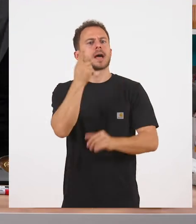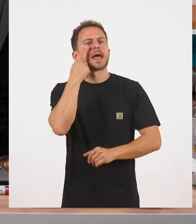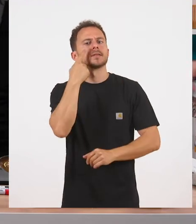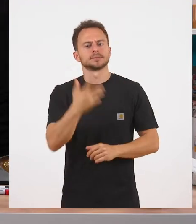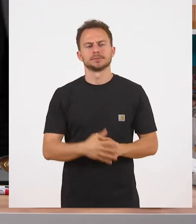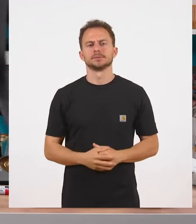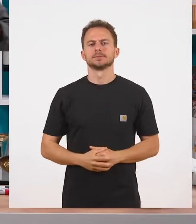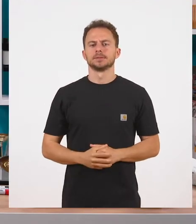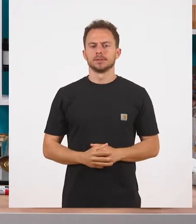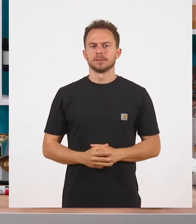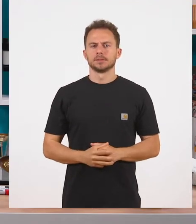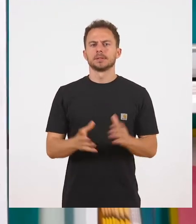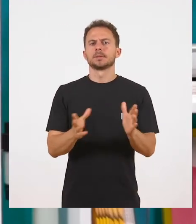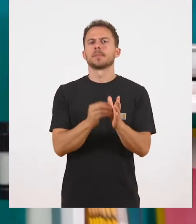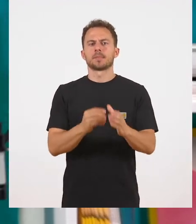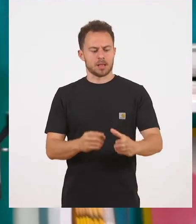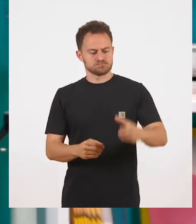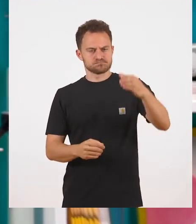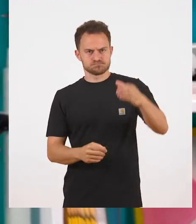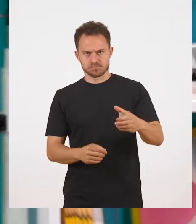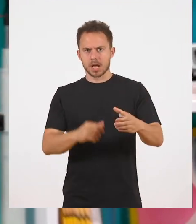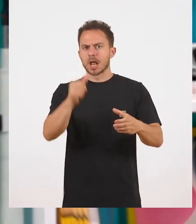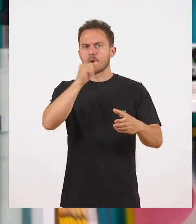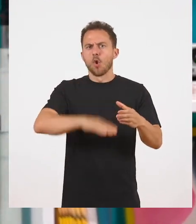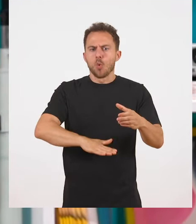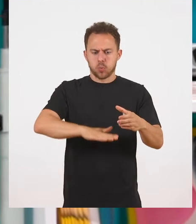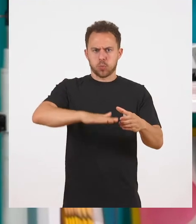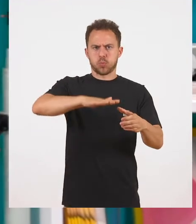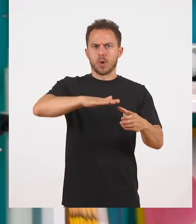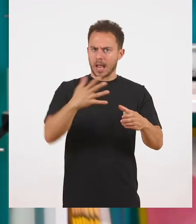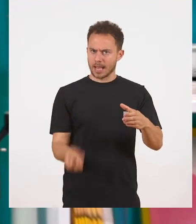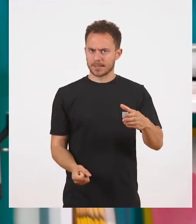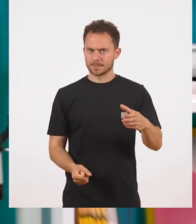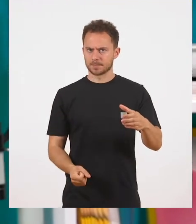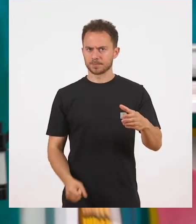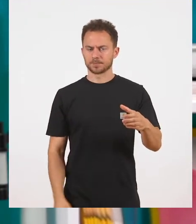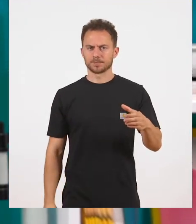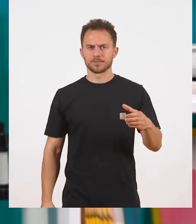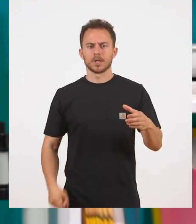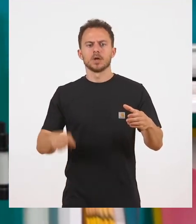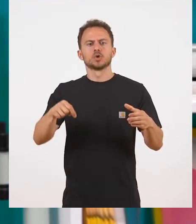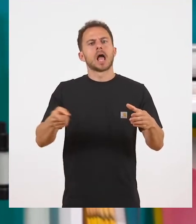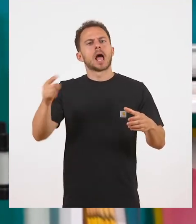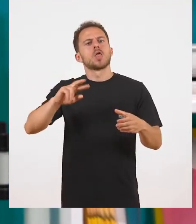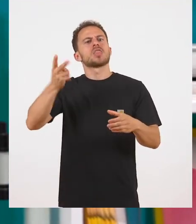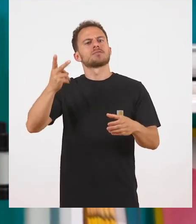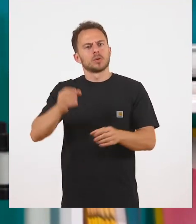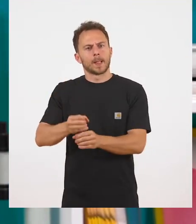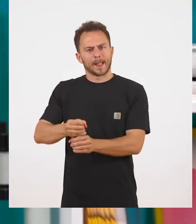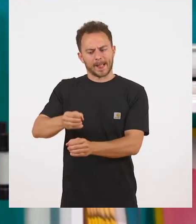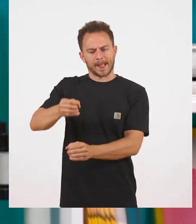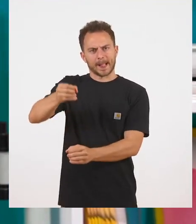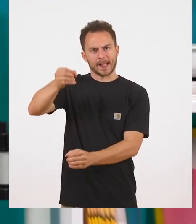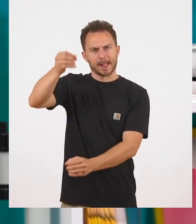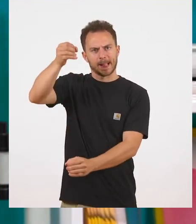Έστω ότι έχω ένα δοχείο γεμάτο με νερό, με νεράκι. Παίρνω ένα άλλο είδος δοχείου με